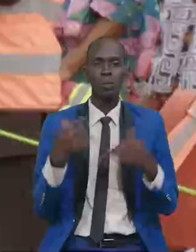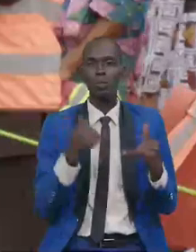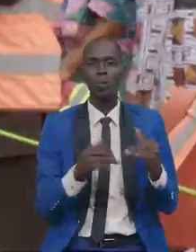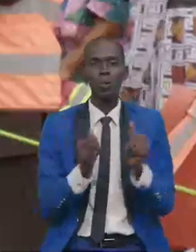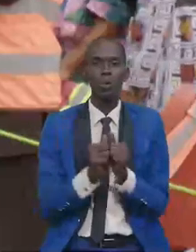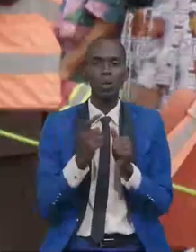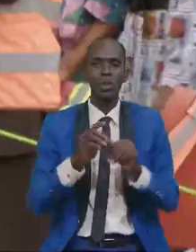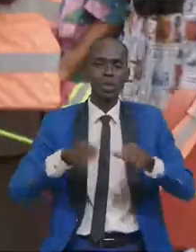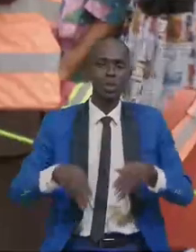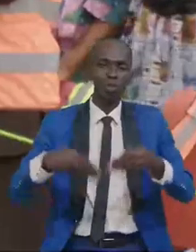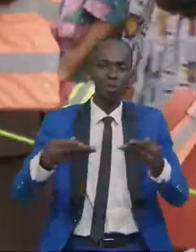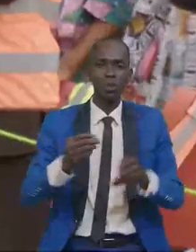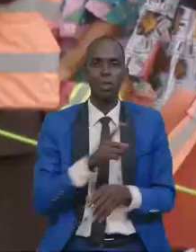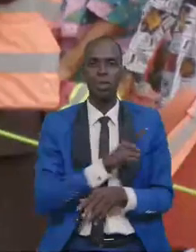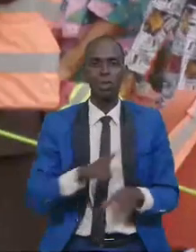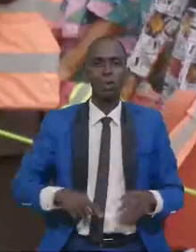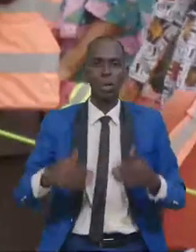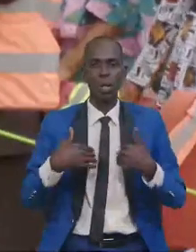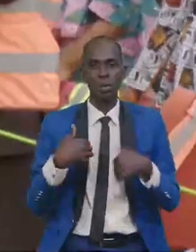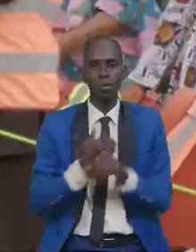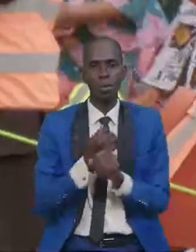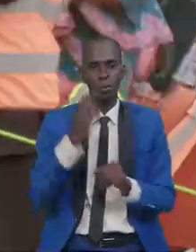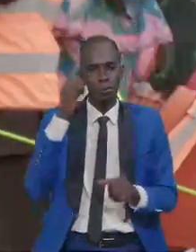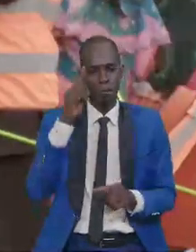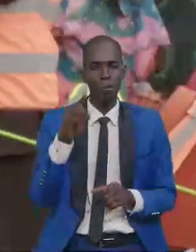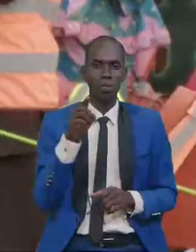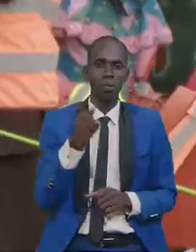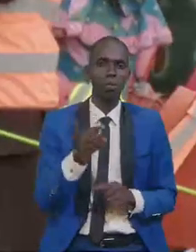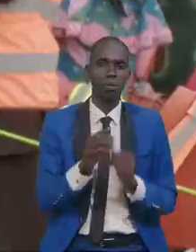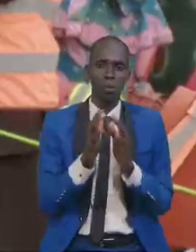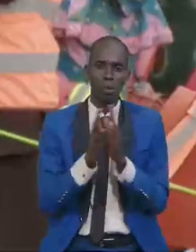avec les provisions que Dieu a faites pour moi.